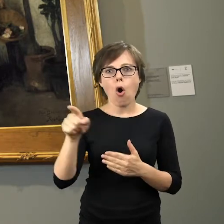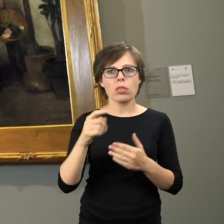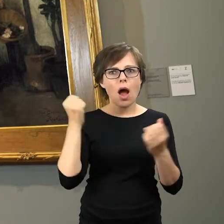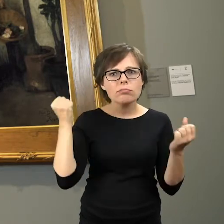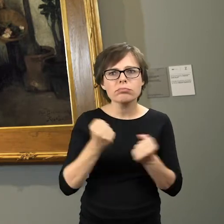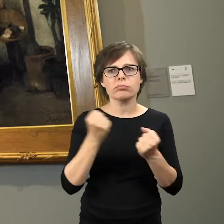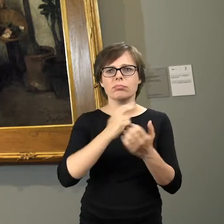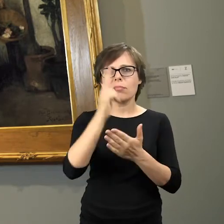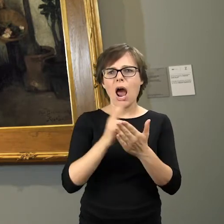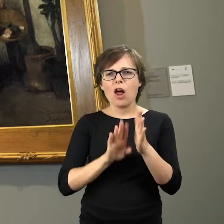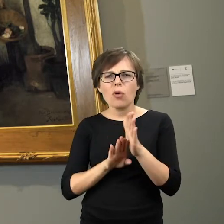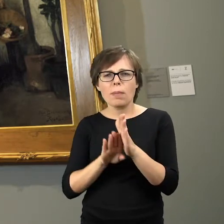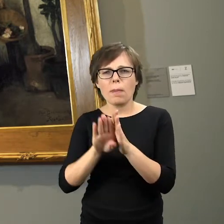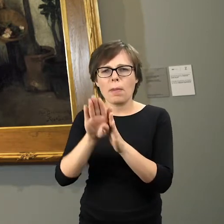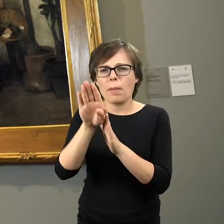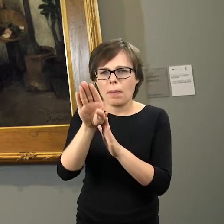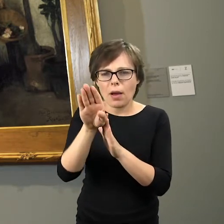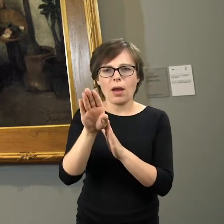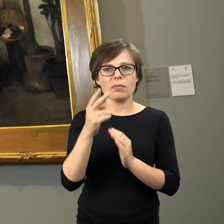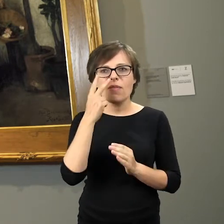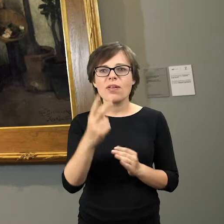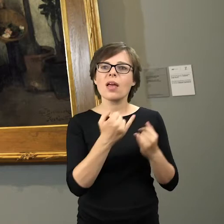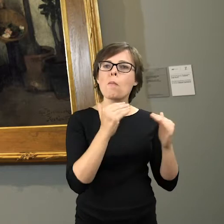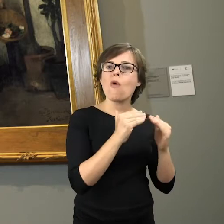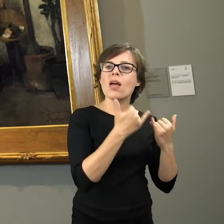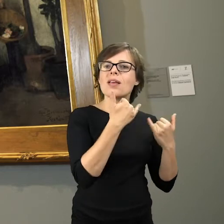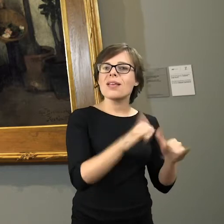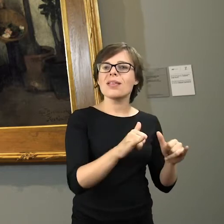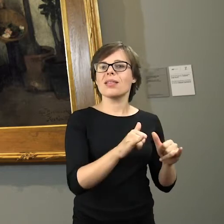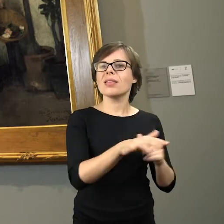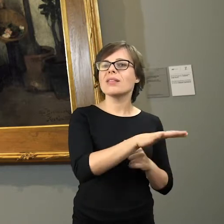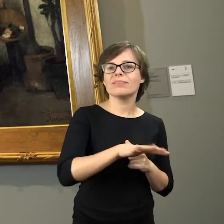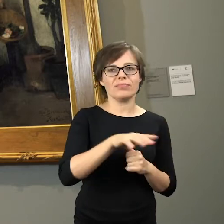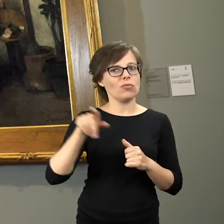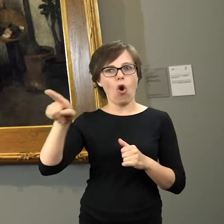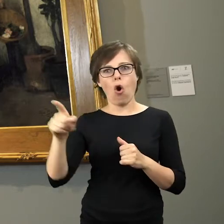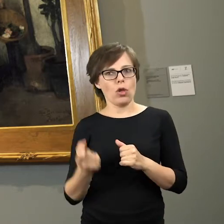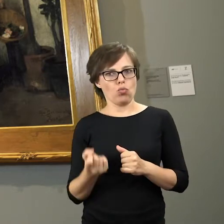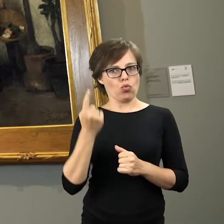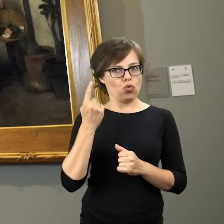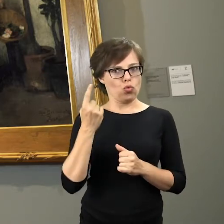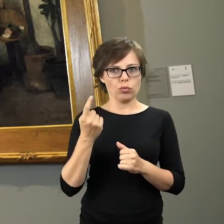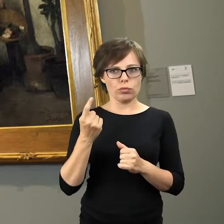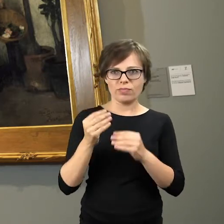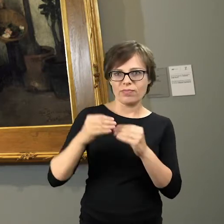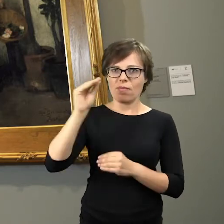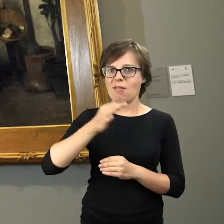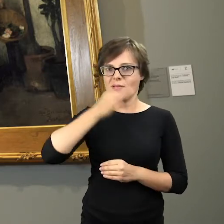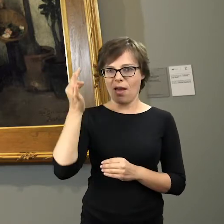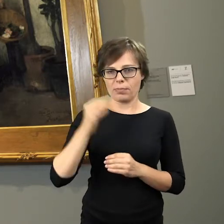powodowały, że wybijała się z tego środowiska. Jej wyniki, jej malarstwo,